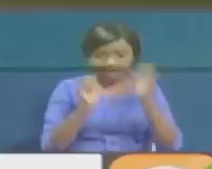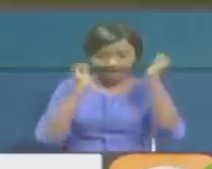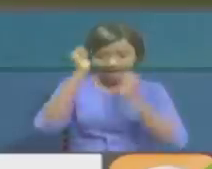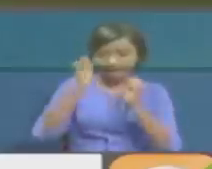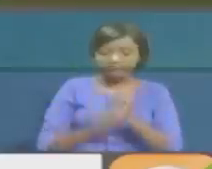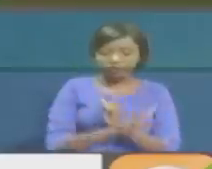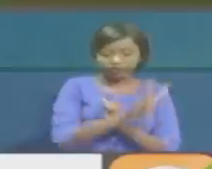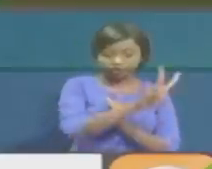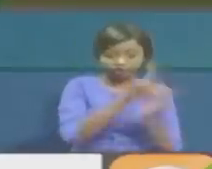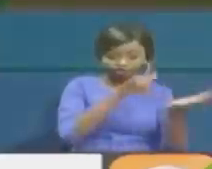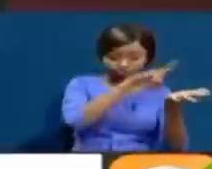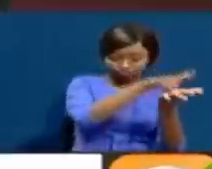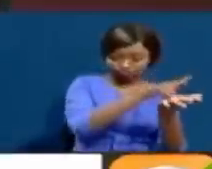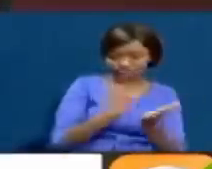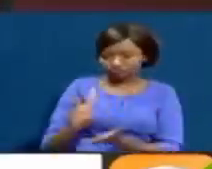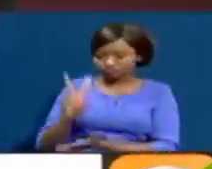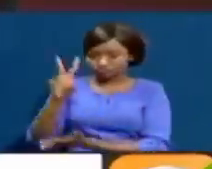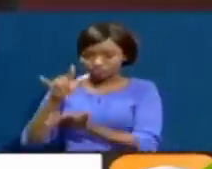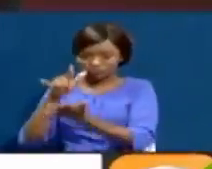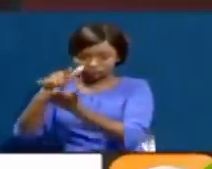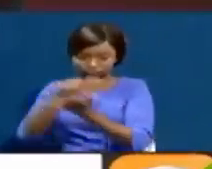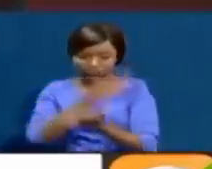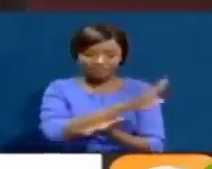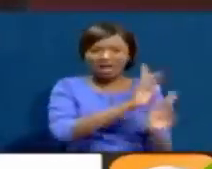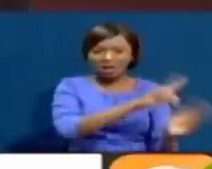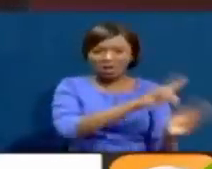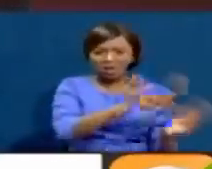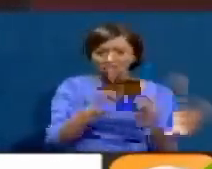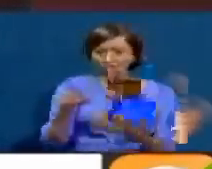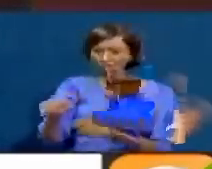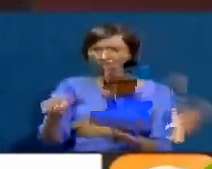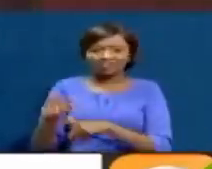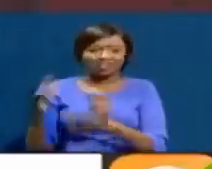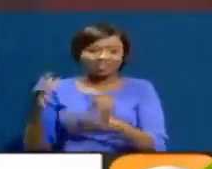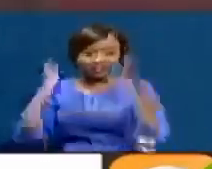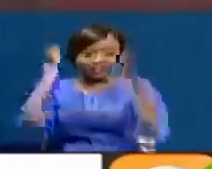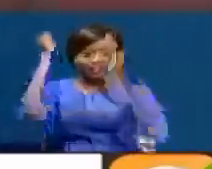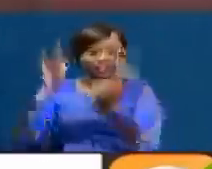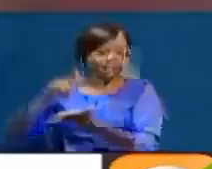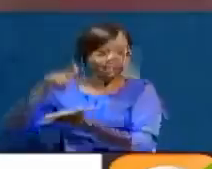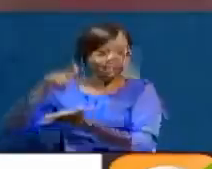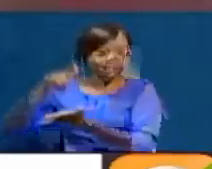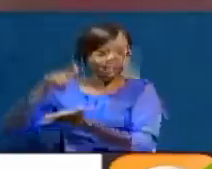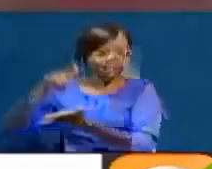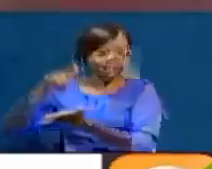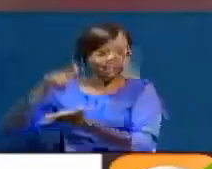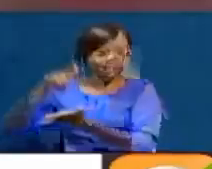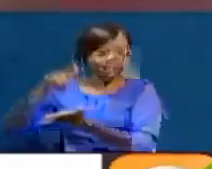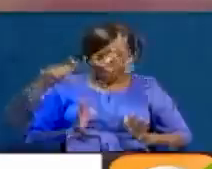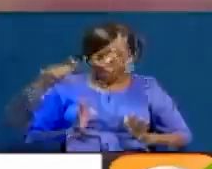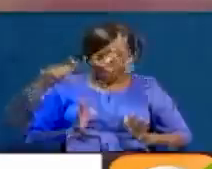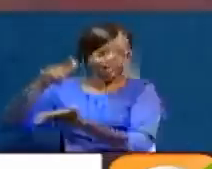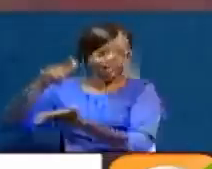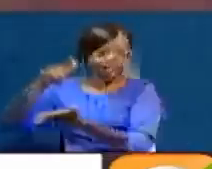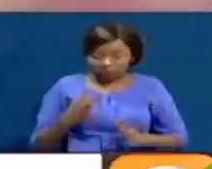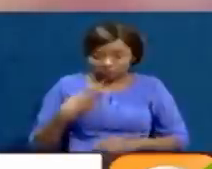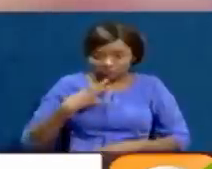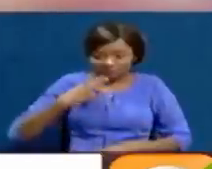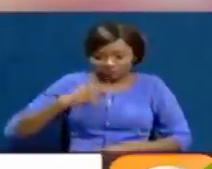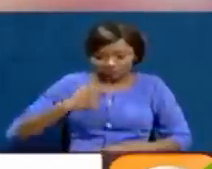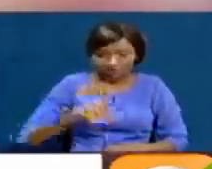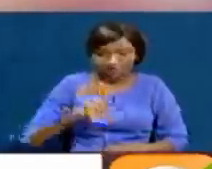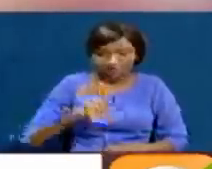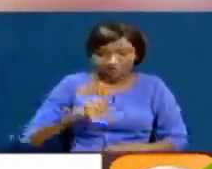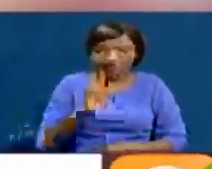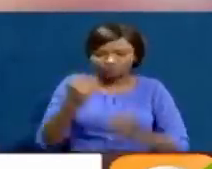za kijeshi zikiripotiwa kuteketezwa baada ya mshambulizi wa kujitoa mhanga kujiua. KDF Kanali